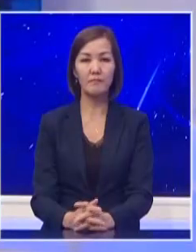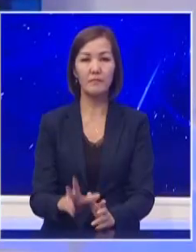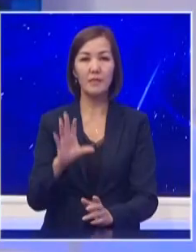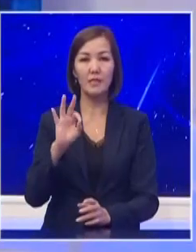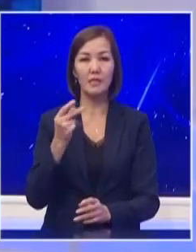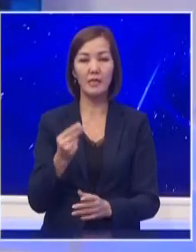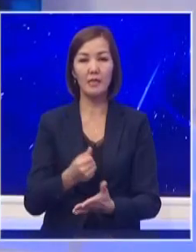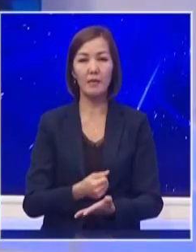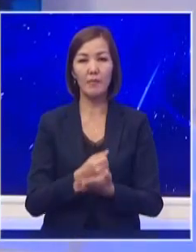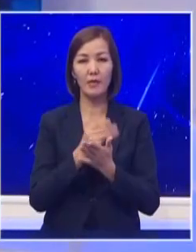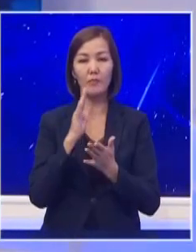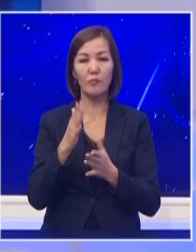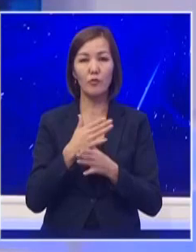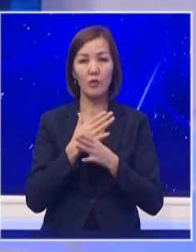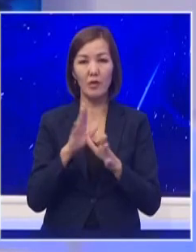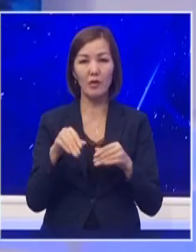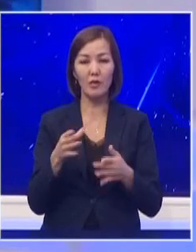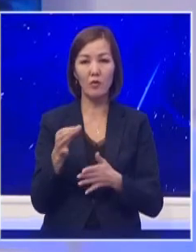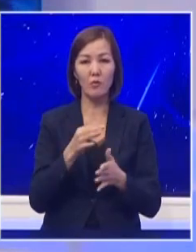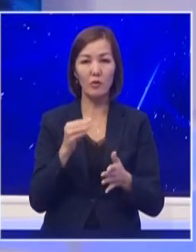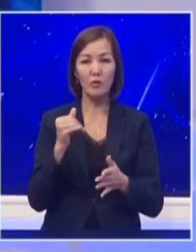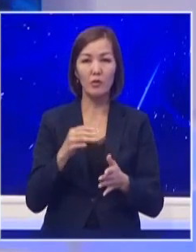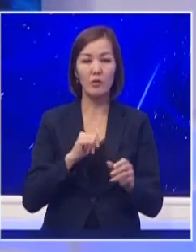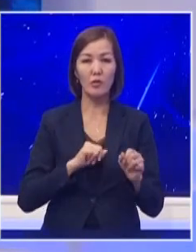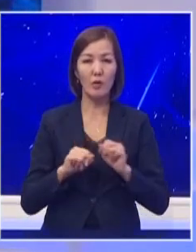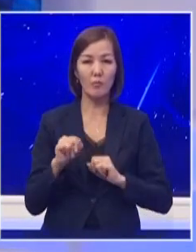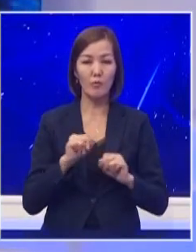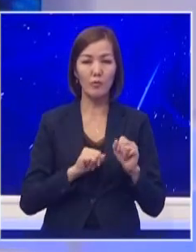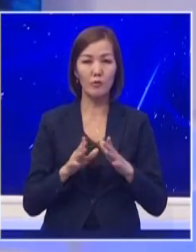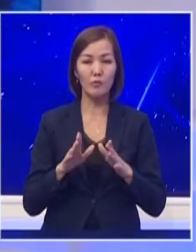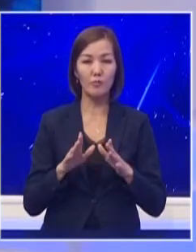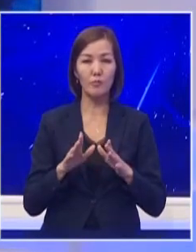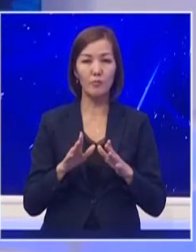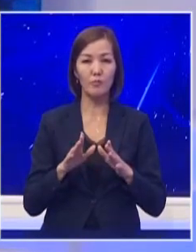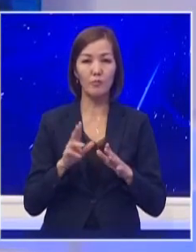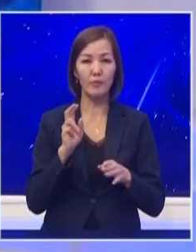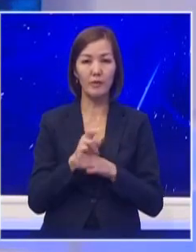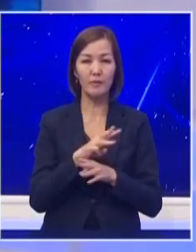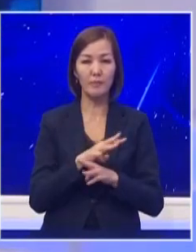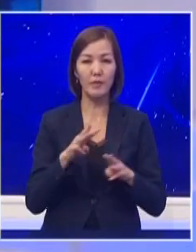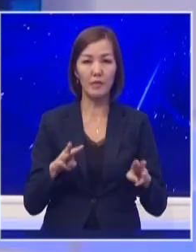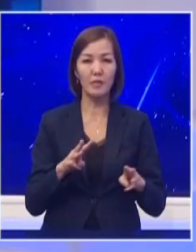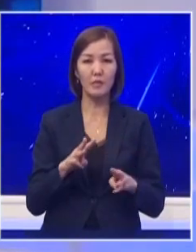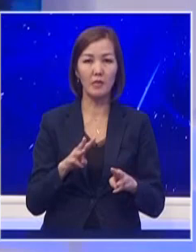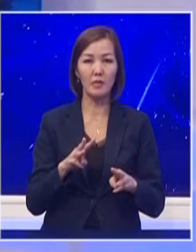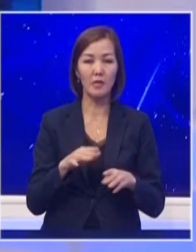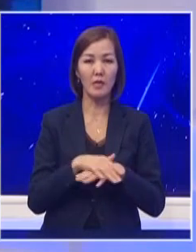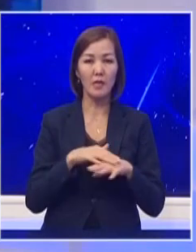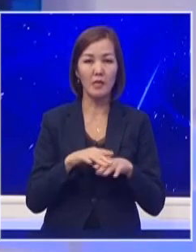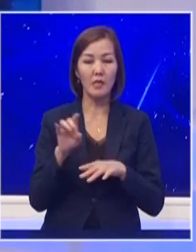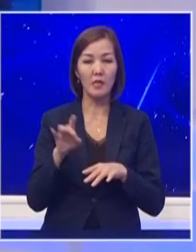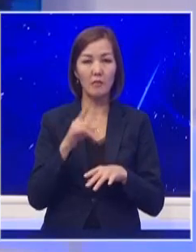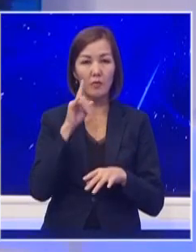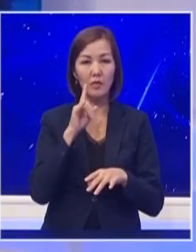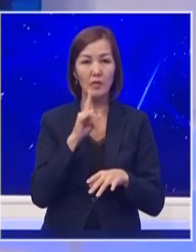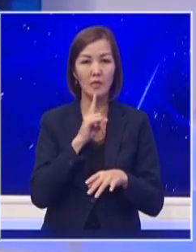Социальная поддержка будет оказана область Жетысу с рабочим визитом посетила вице-министр труда и социальной защиты населения Республики Казахстан